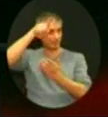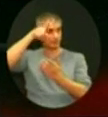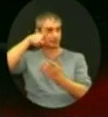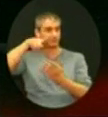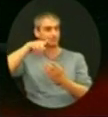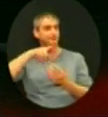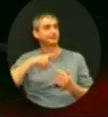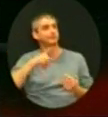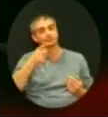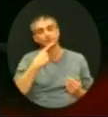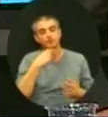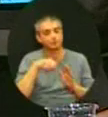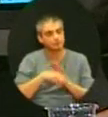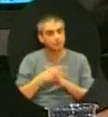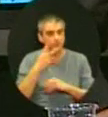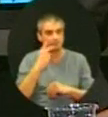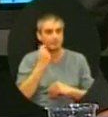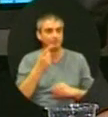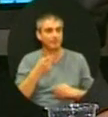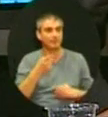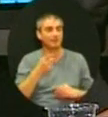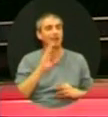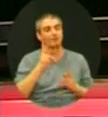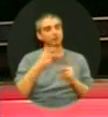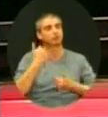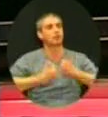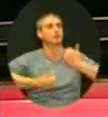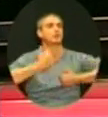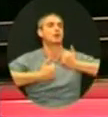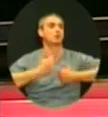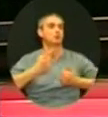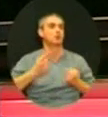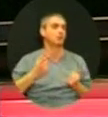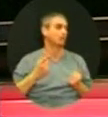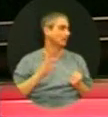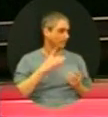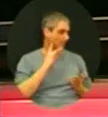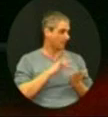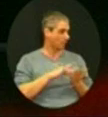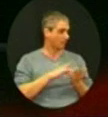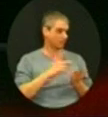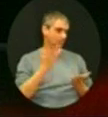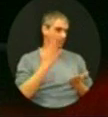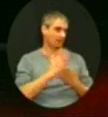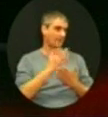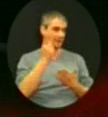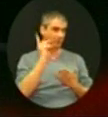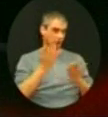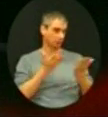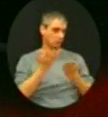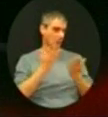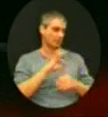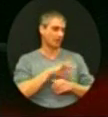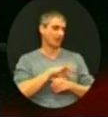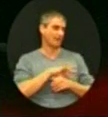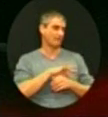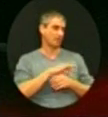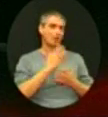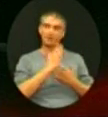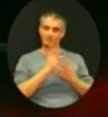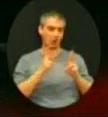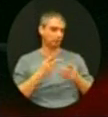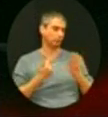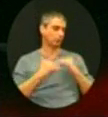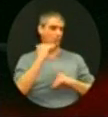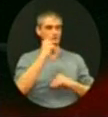להתמודד. עוד נתון מדהים. טוענים שמשקיעים יותר כסף, במקום שבין כה וכה, שירותי הרפואה